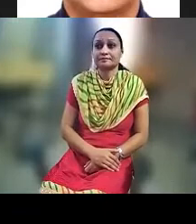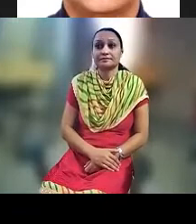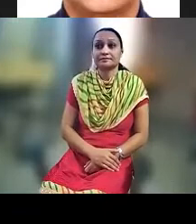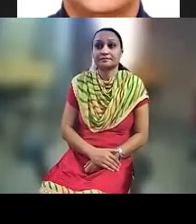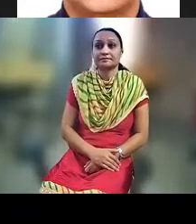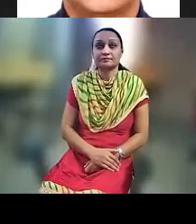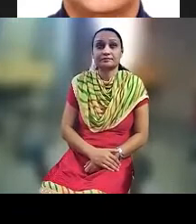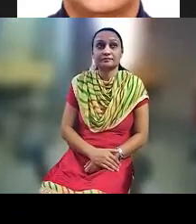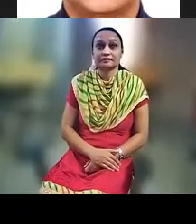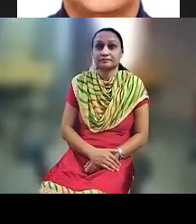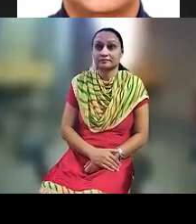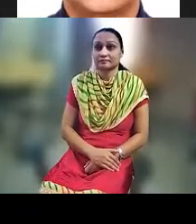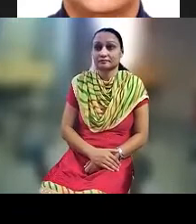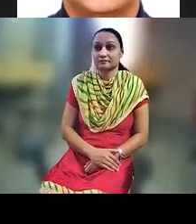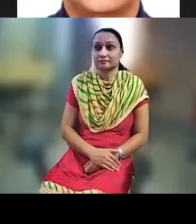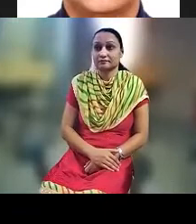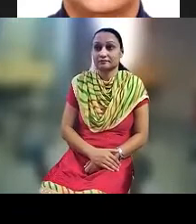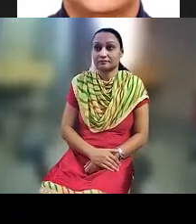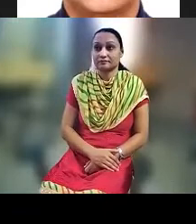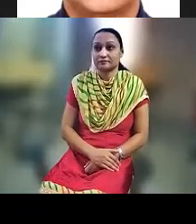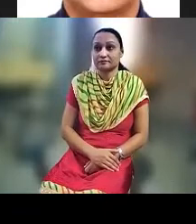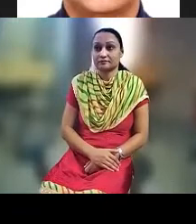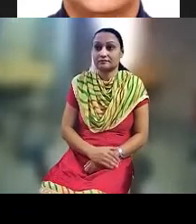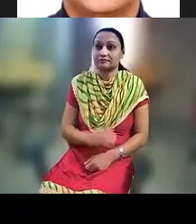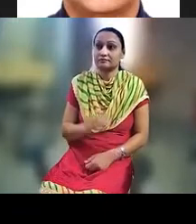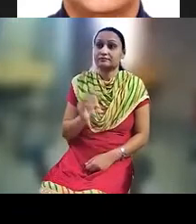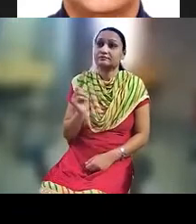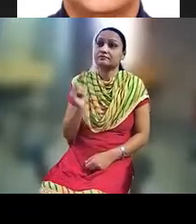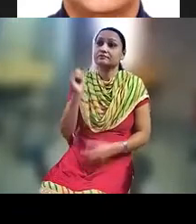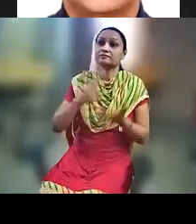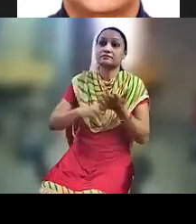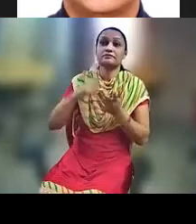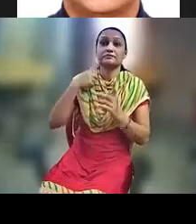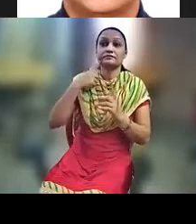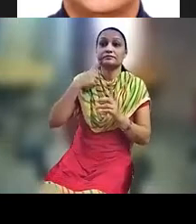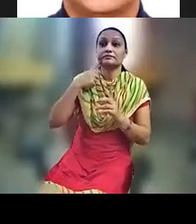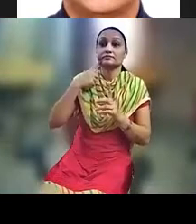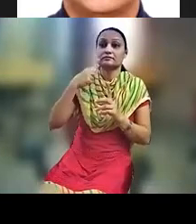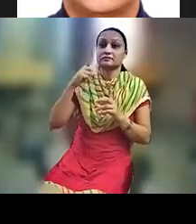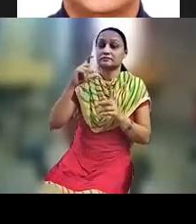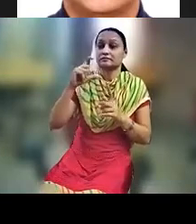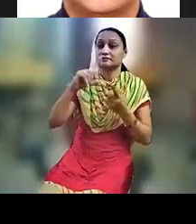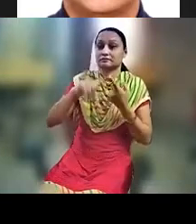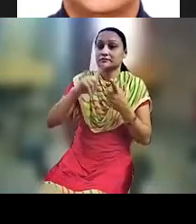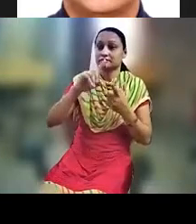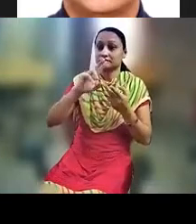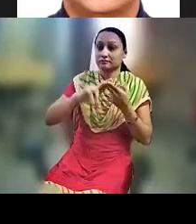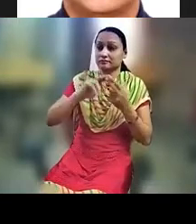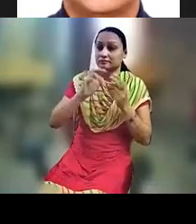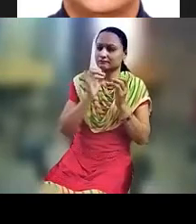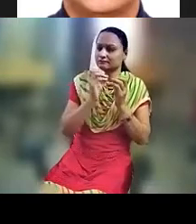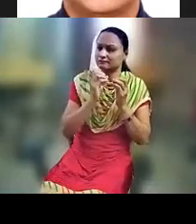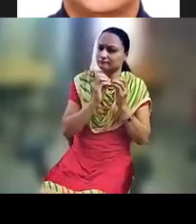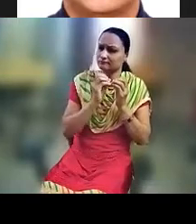तो ये जो यूनिसेफ की डेफिनेशन है ये काफी ब्रॉड है और ये